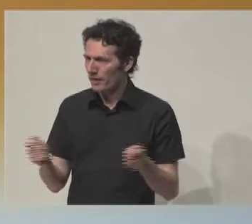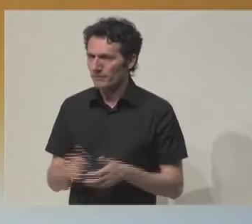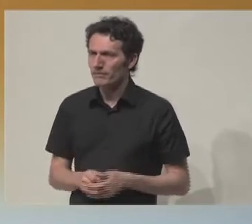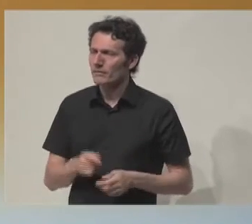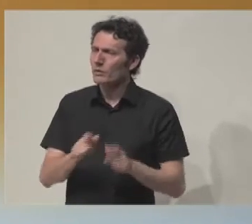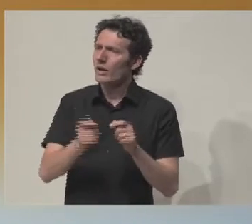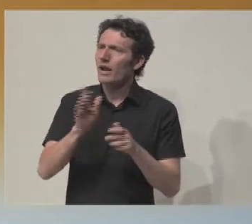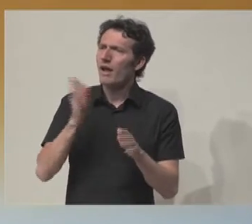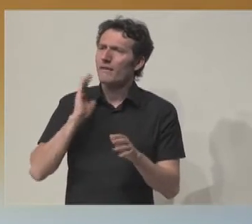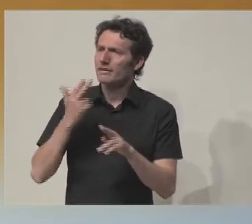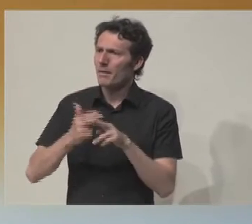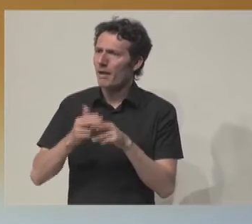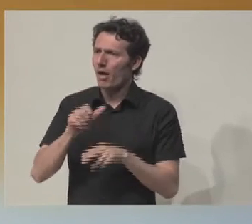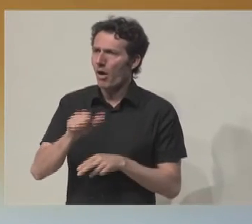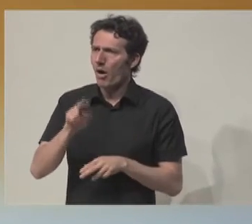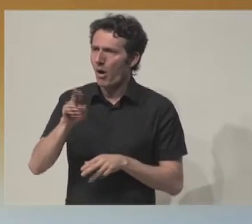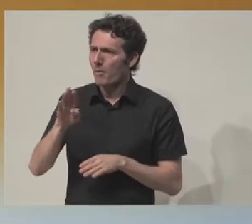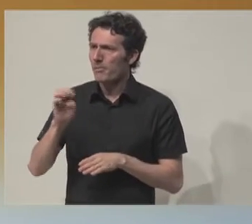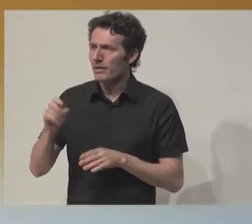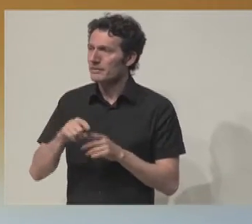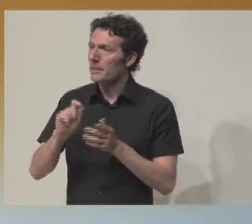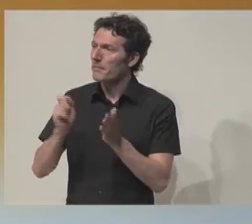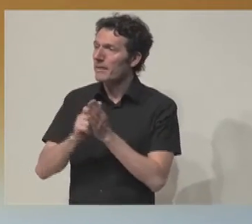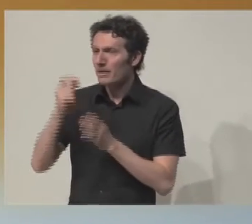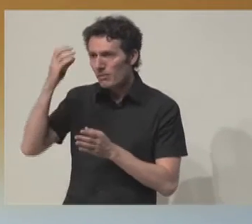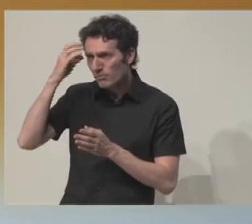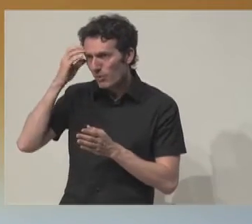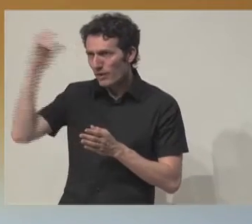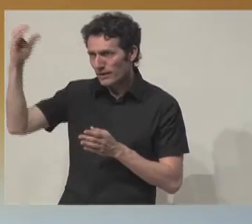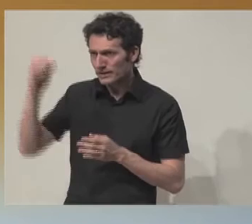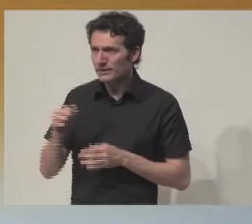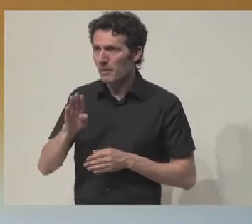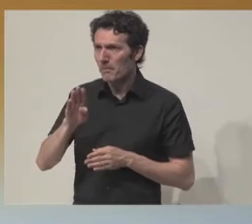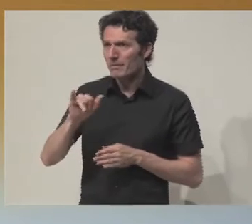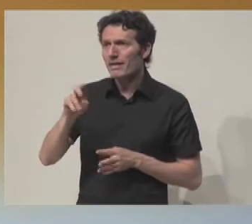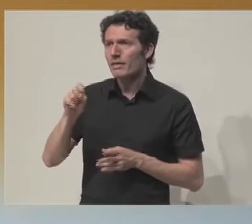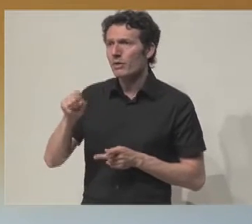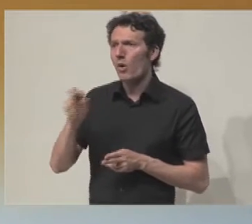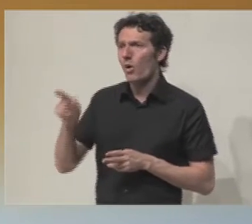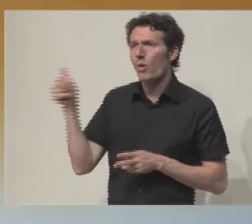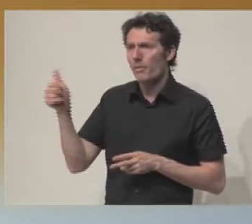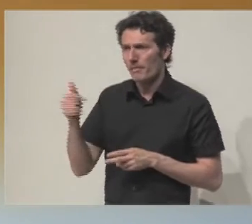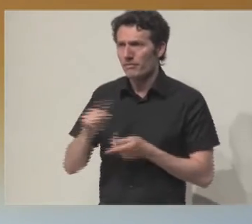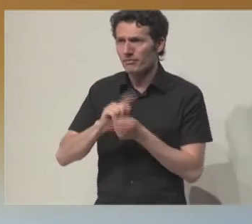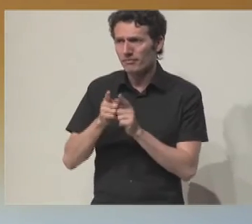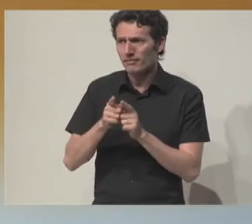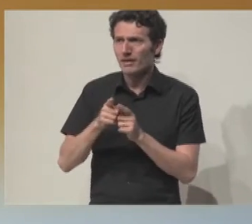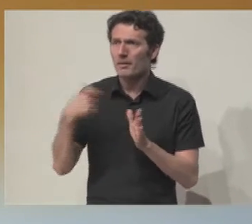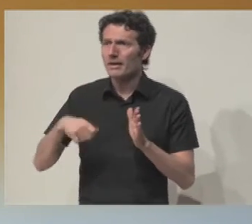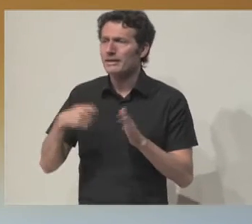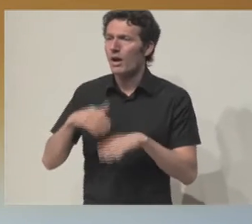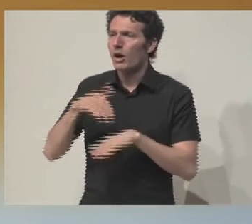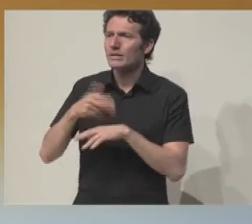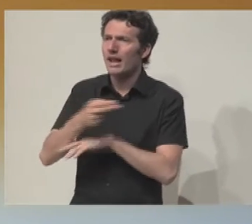noble et le jour de munich georges bidault qui sera plus tard président du conseil national